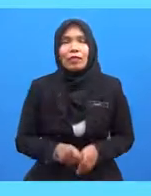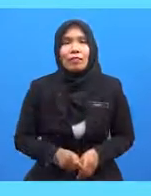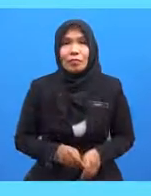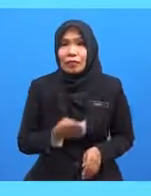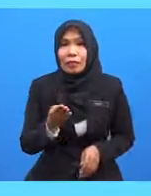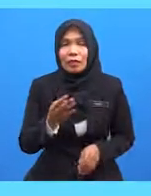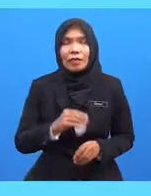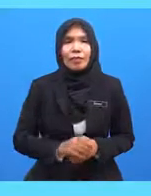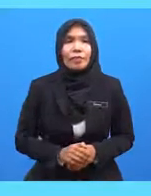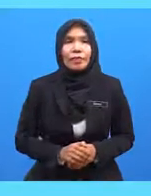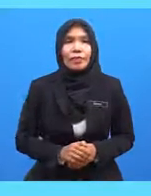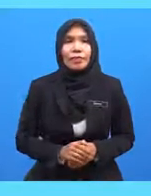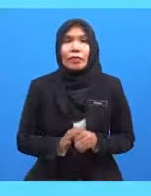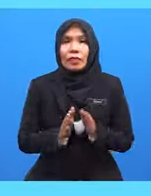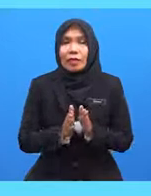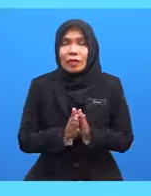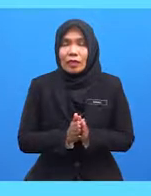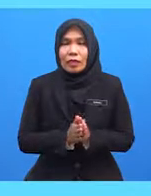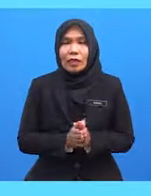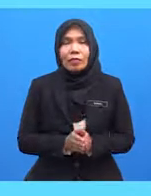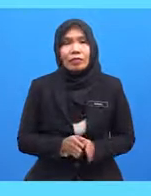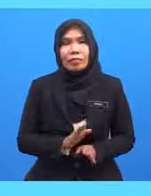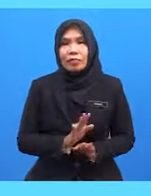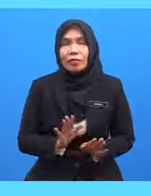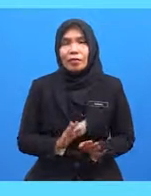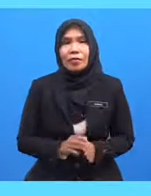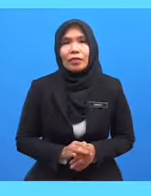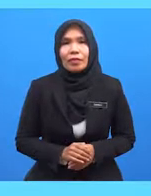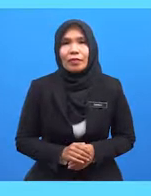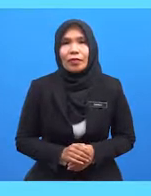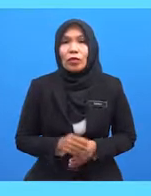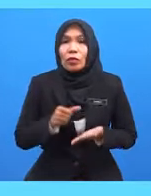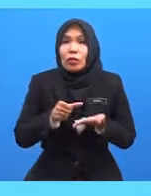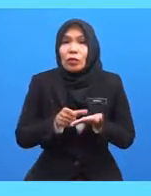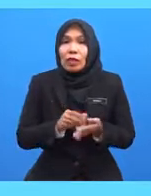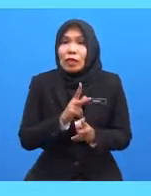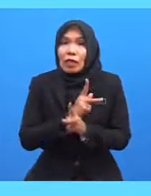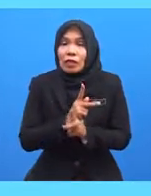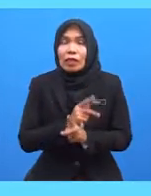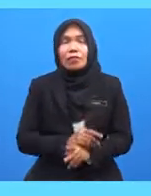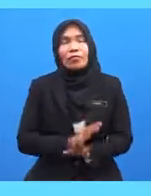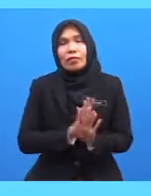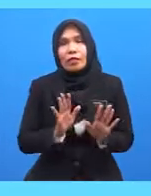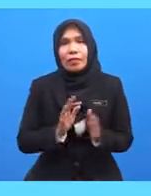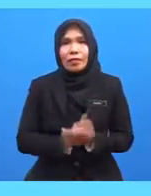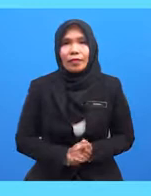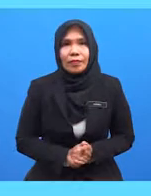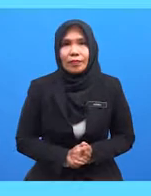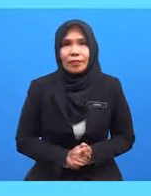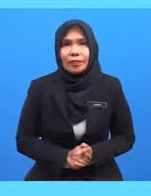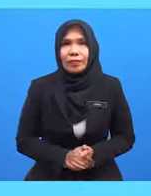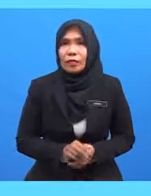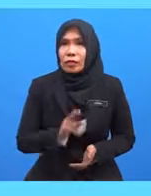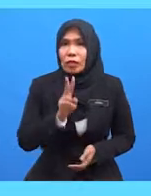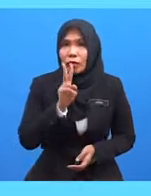jangan, salam pun tidak, surat kasih pun jangan. Dua pucuk surat dengan tulisan Jawi